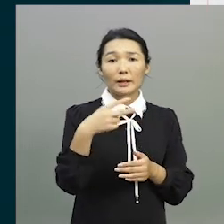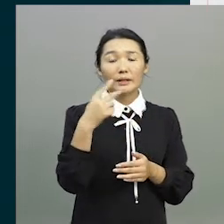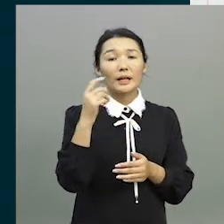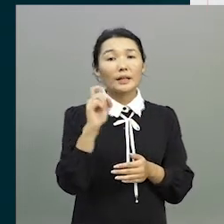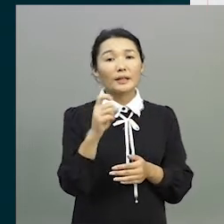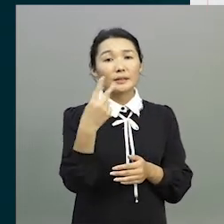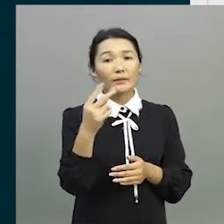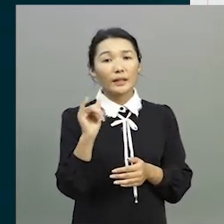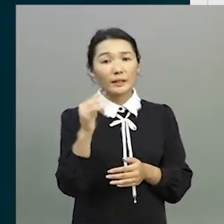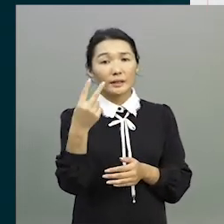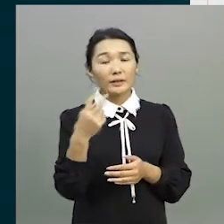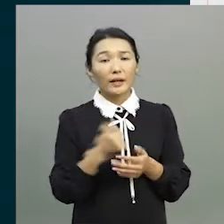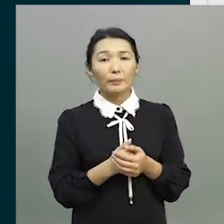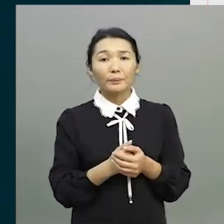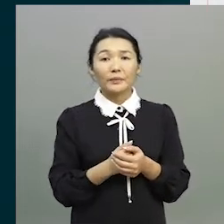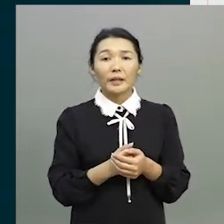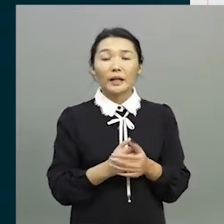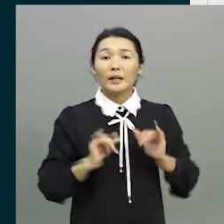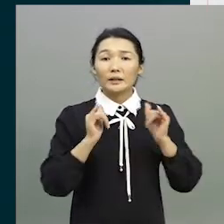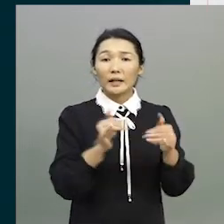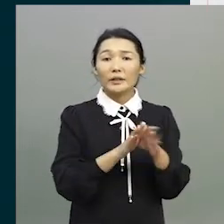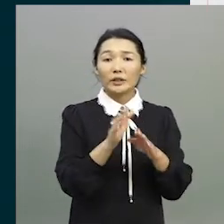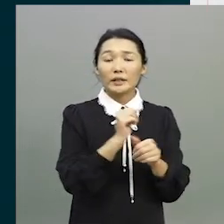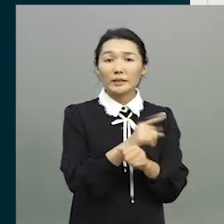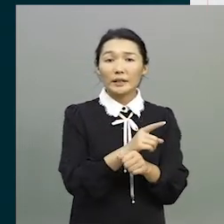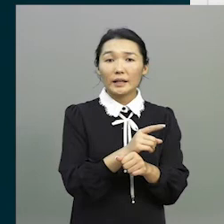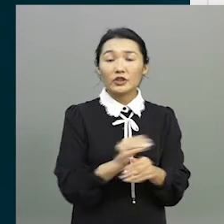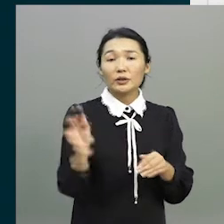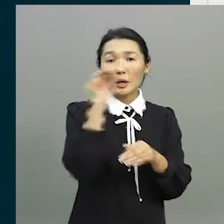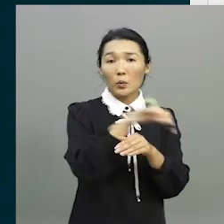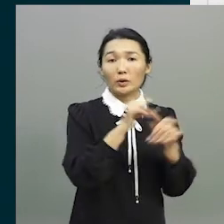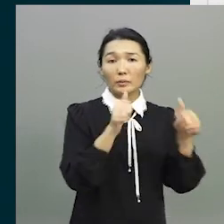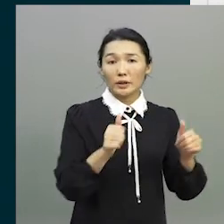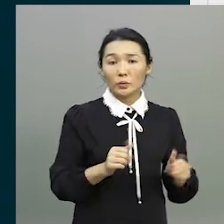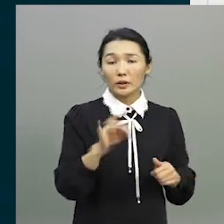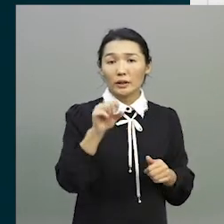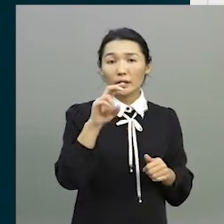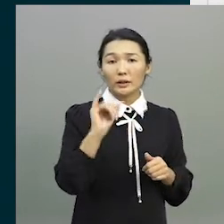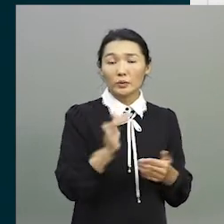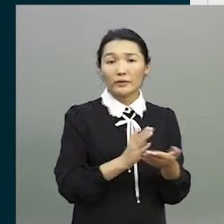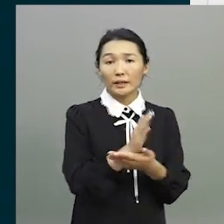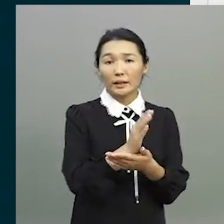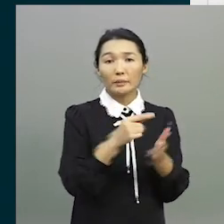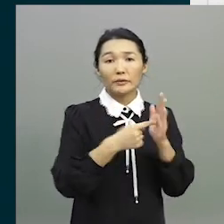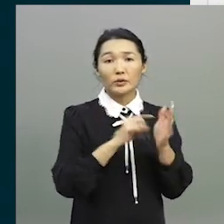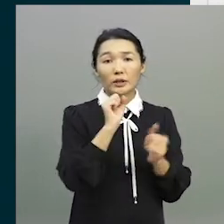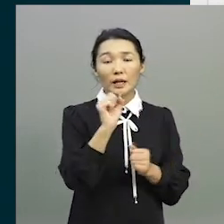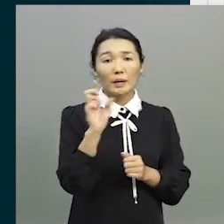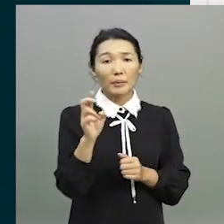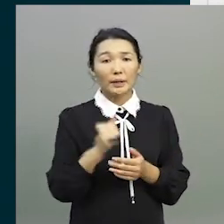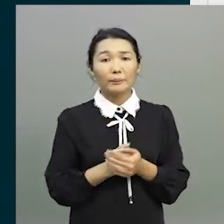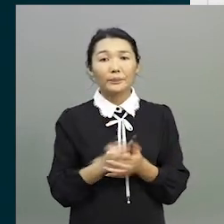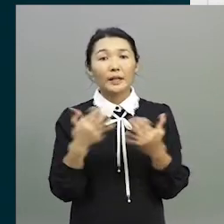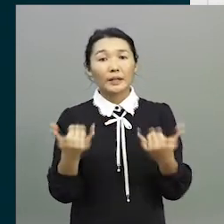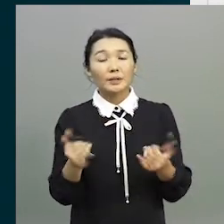2 и y2 для решения задач и дополним рисунок радиус векторами точек а и b теперь